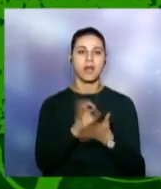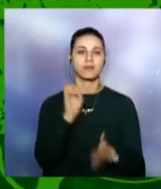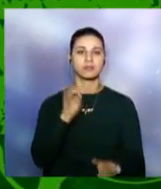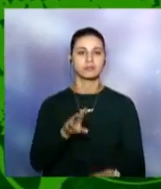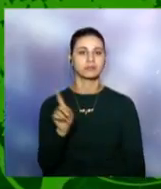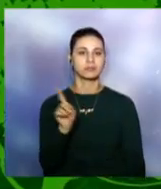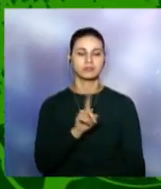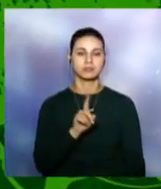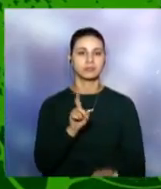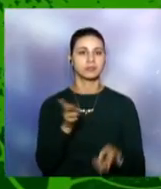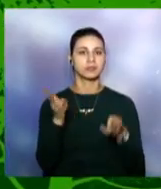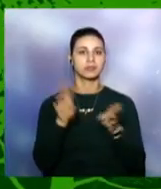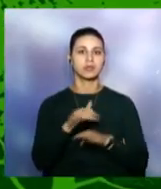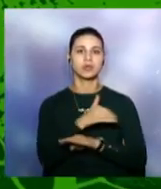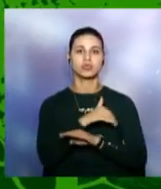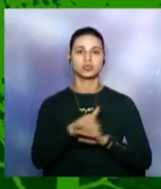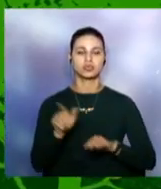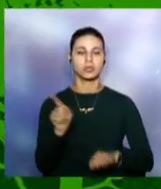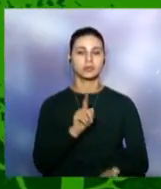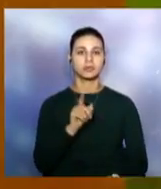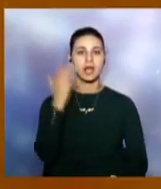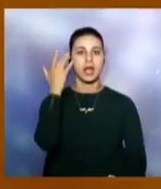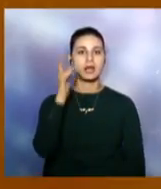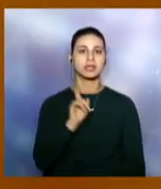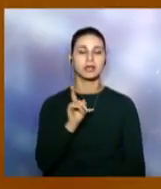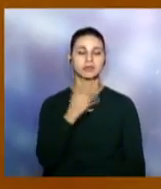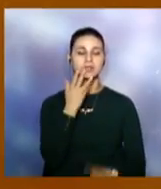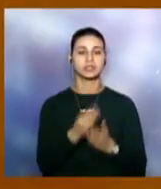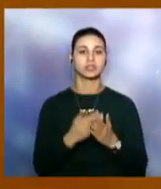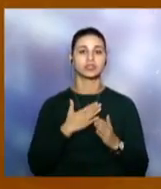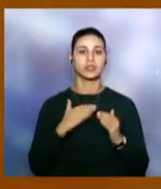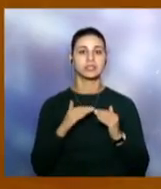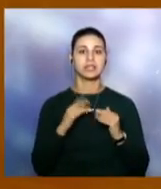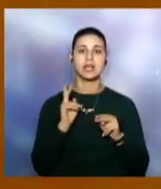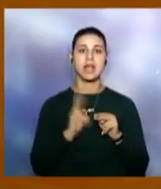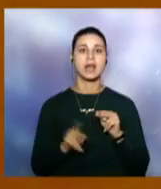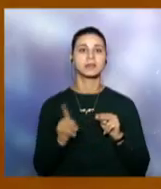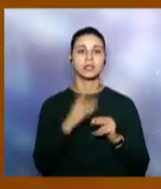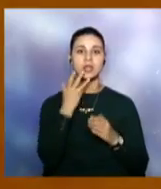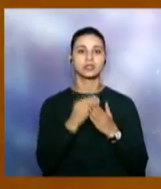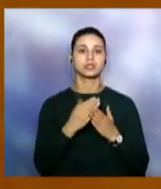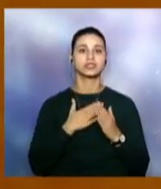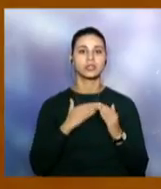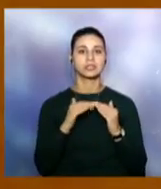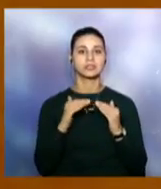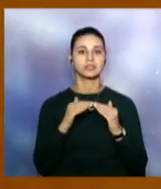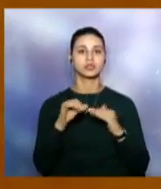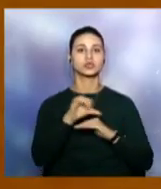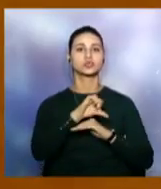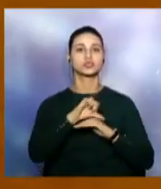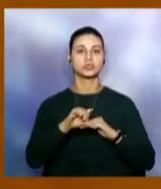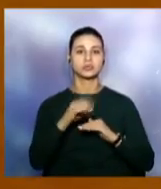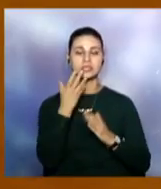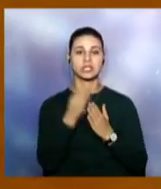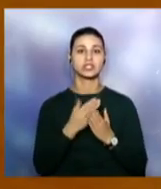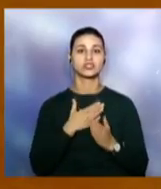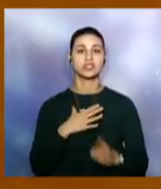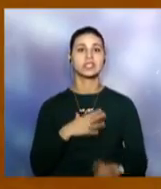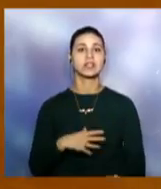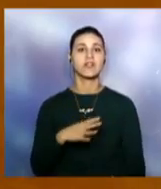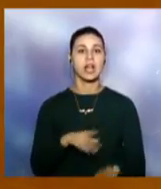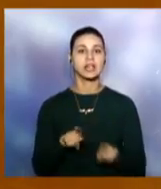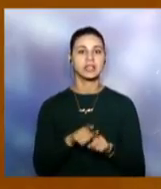არ დაყაროთ ნარჩენები ქუჩაში. არ დაგავიწყდეთ. ჩვენი სახლი არ მთავრდება ჩვენი ბინის ზღურბლზე. ჩვენი ქვეყანაც